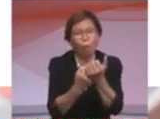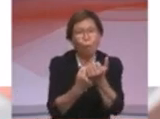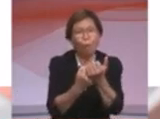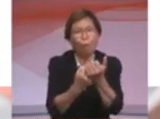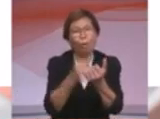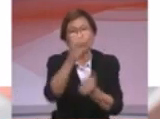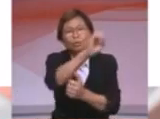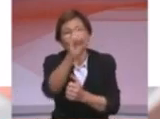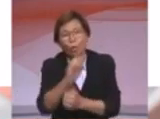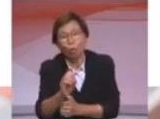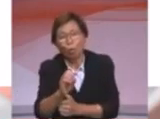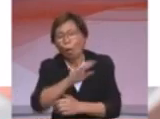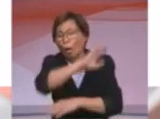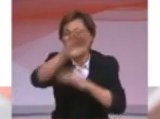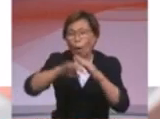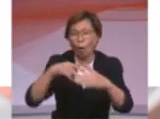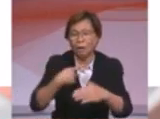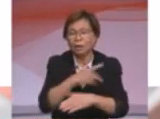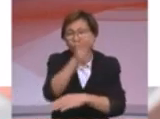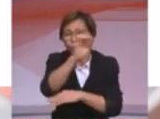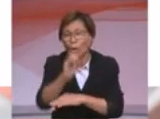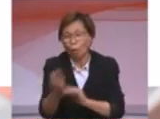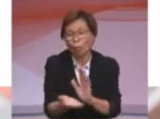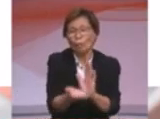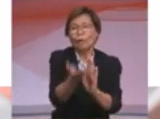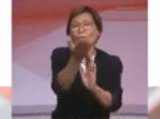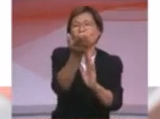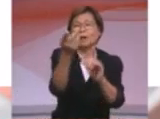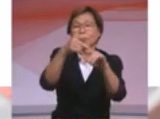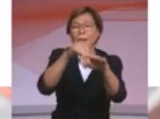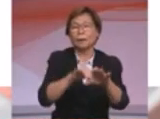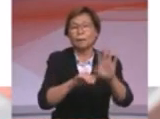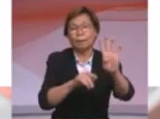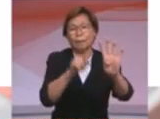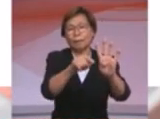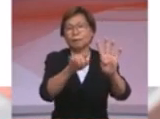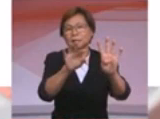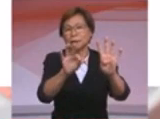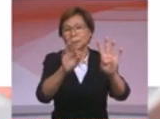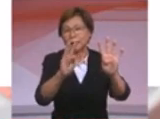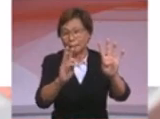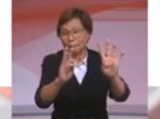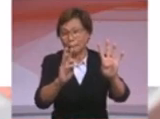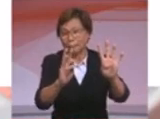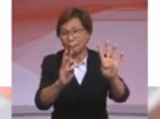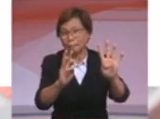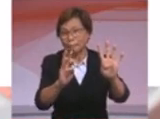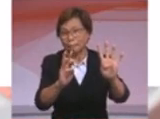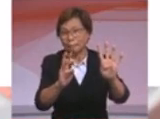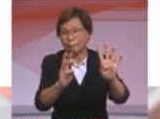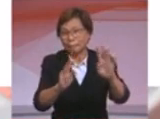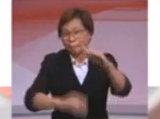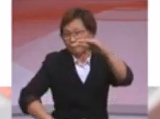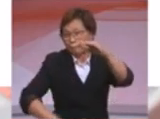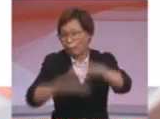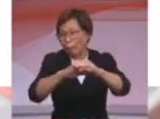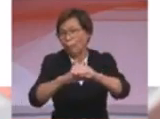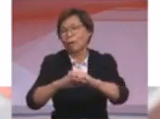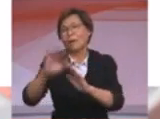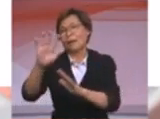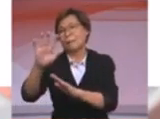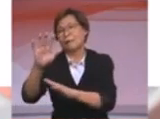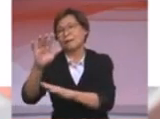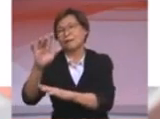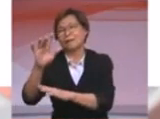skor overall kita yang meningkat kepada 4.96 daripada maksimum skor 5.